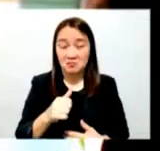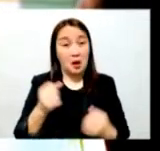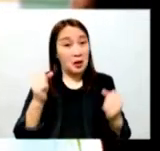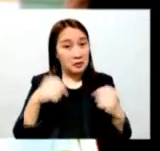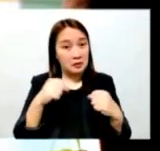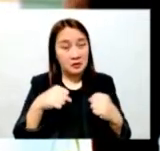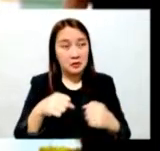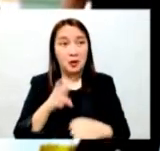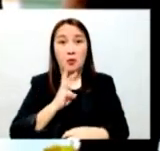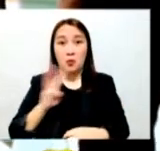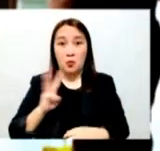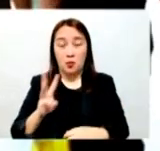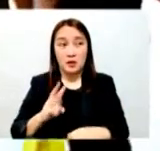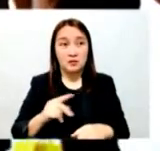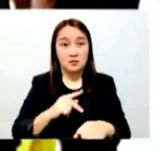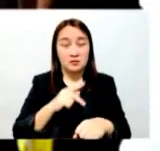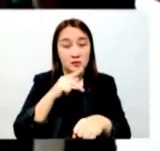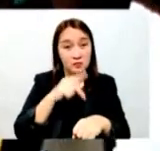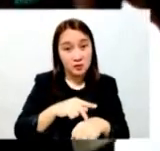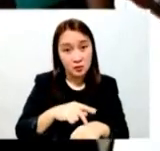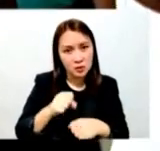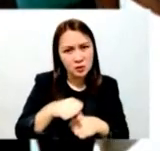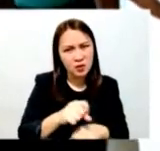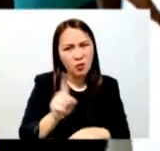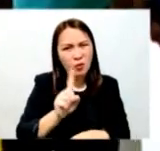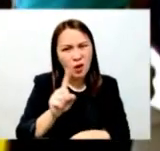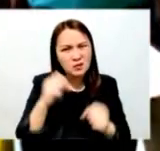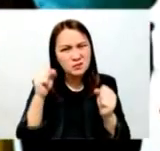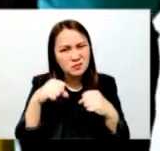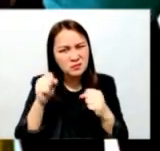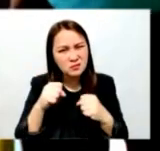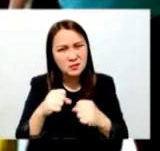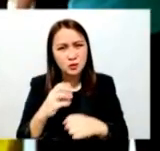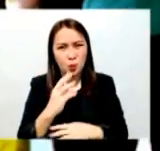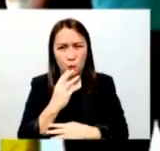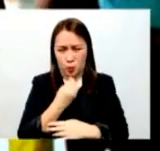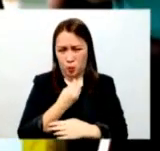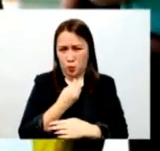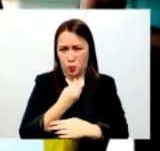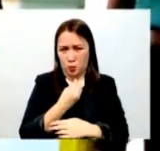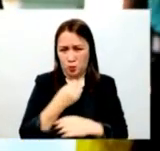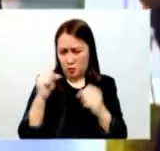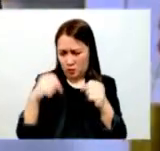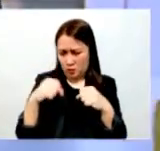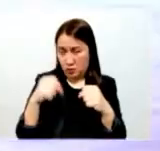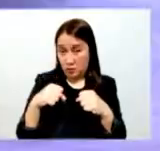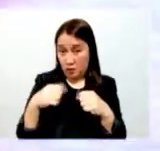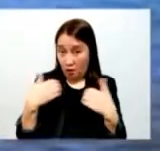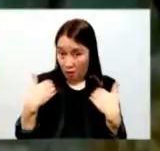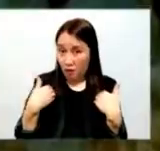teka, ano ba yung kasunduan at sino bang nakapagkasundo? At meron ba tayong obligasyon?